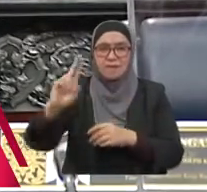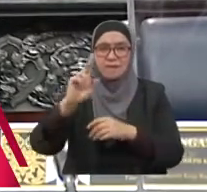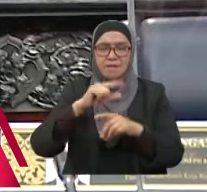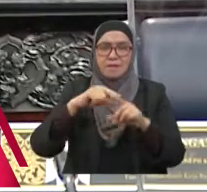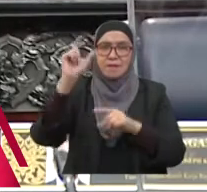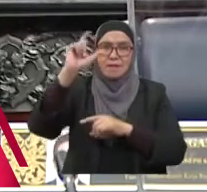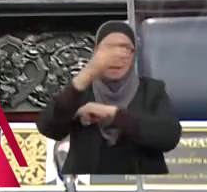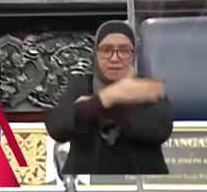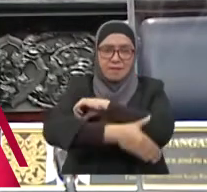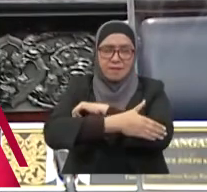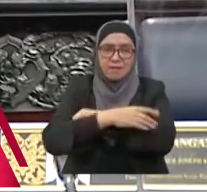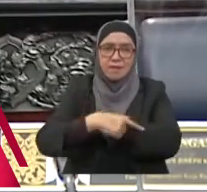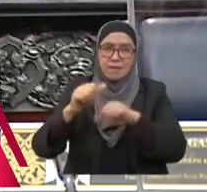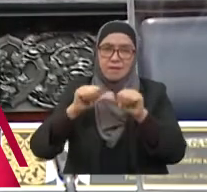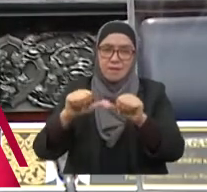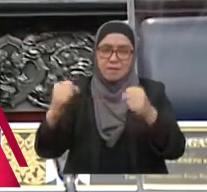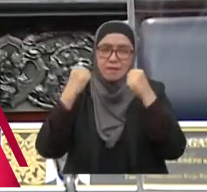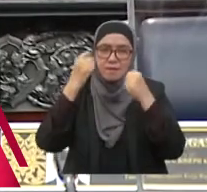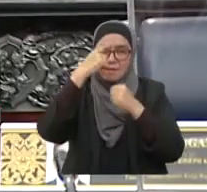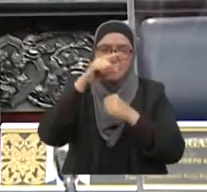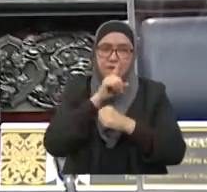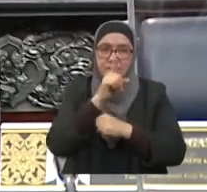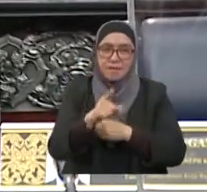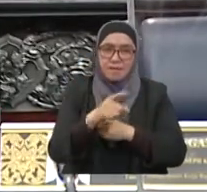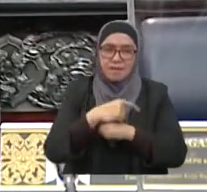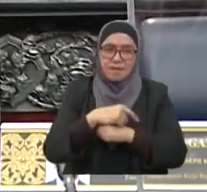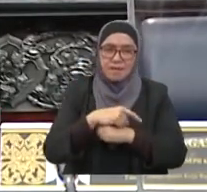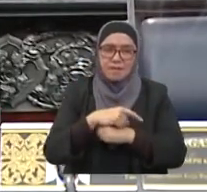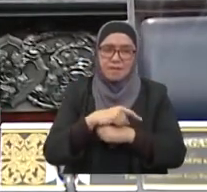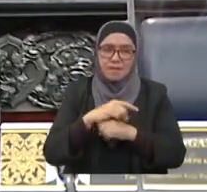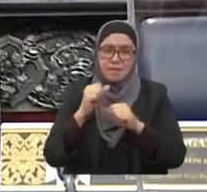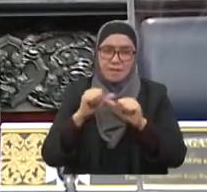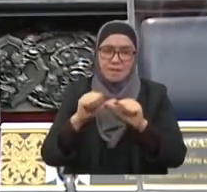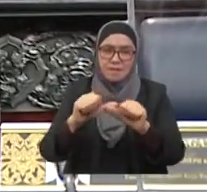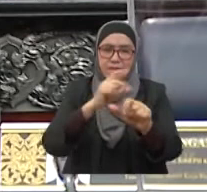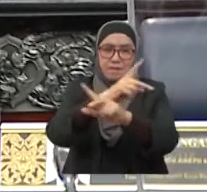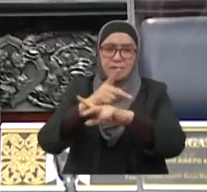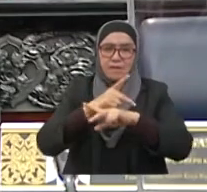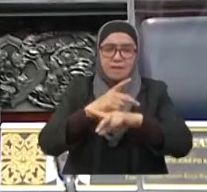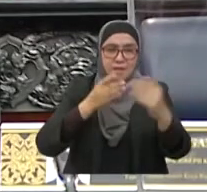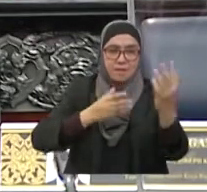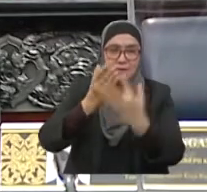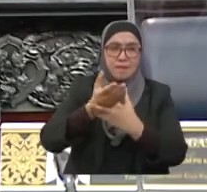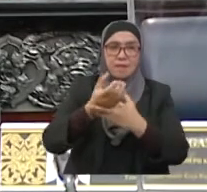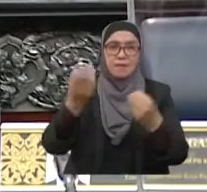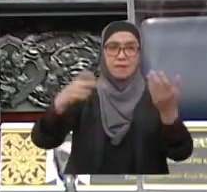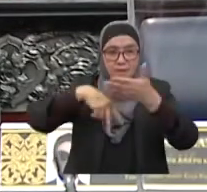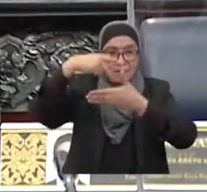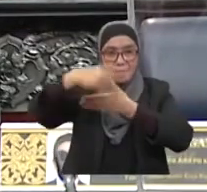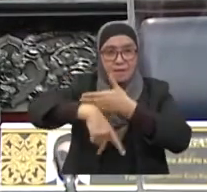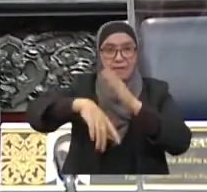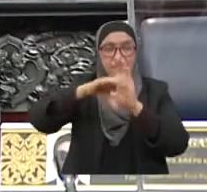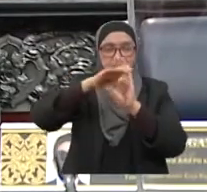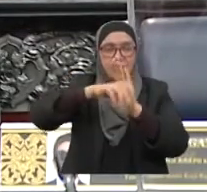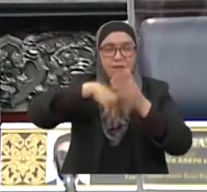kesucian agama Islam di negara ini terus terpelihara melalui pelaksanaan pelbagai program. Contohnya program-program